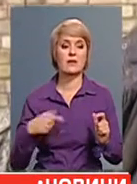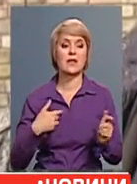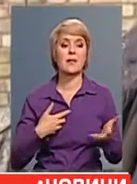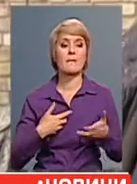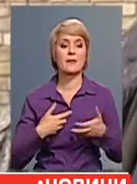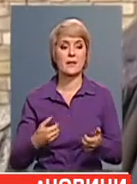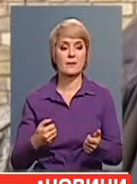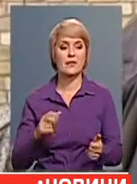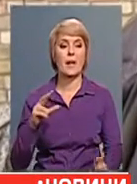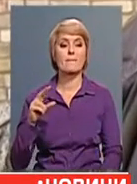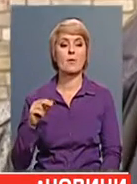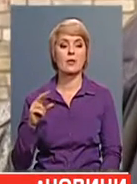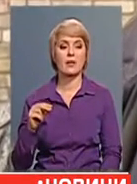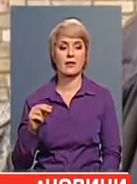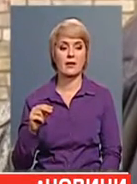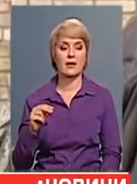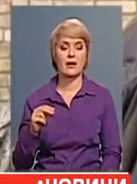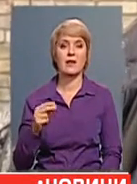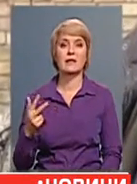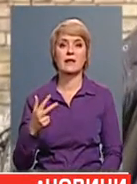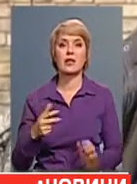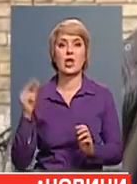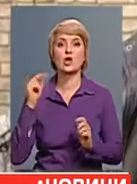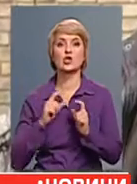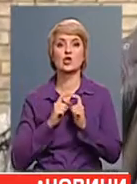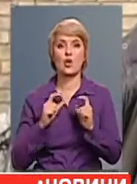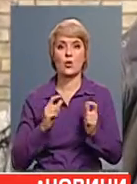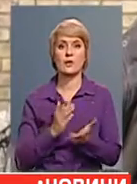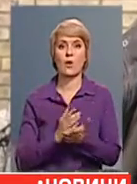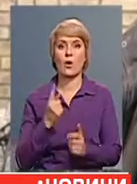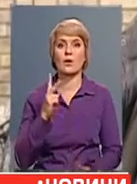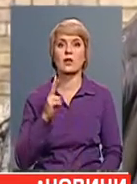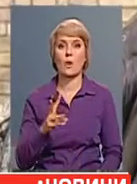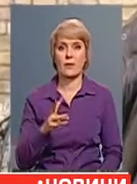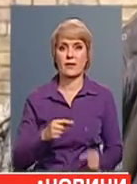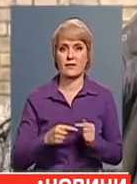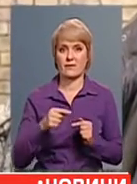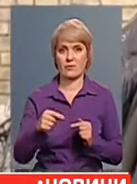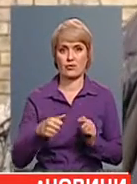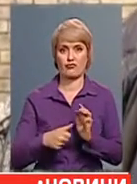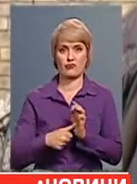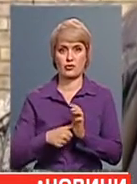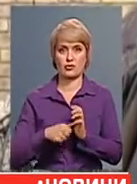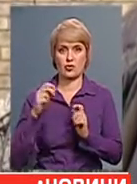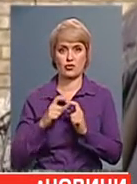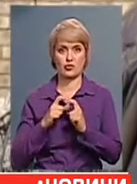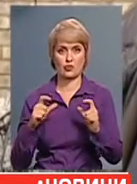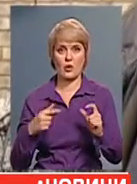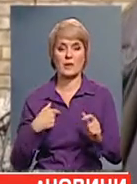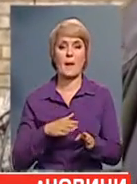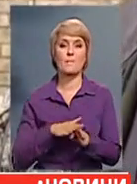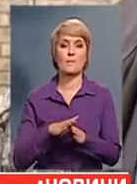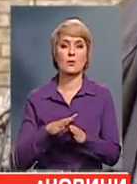примет с понедельника. Третья школа находится в километре от 6-й школы. Они нам